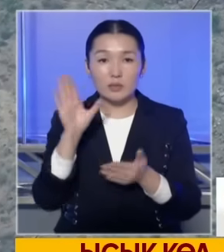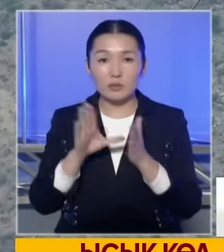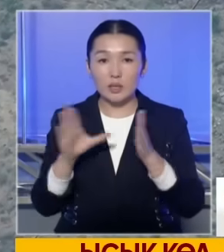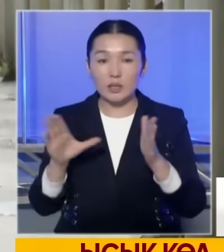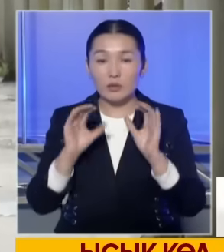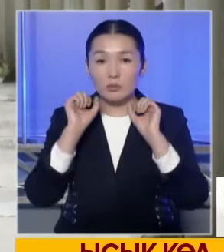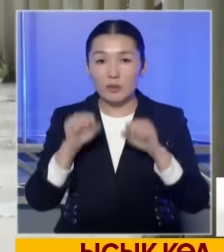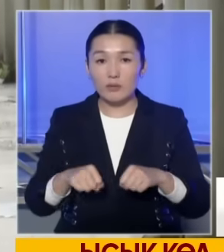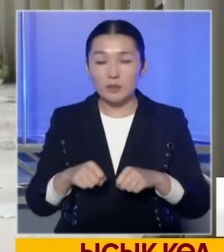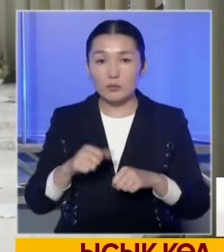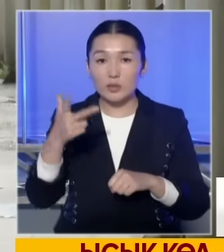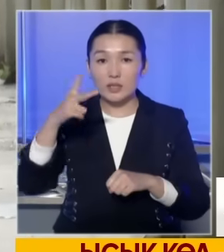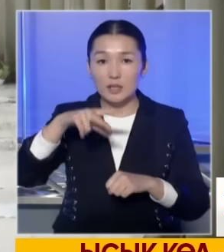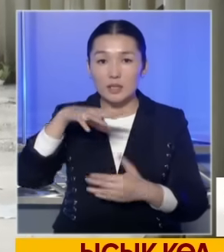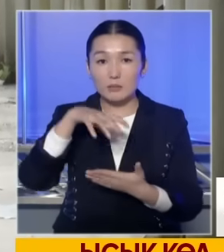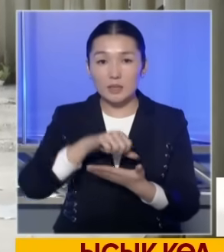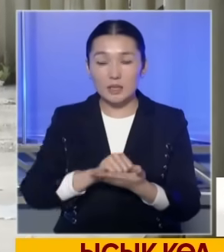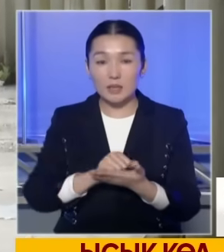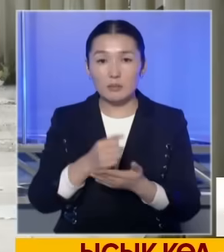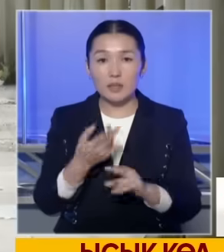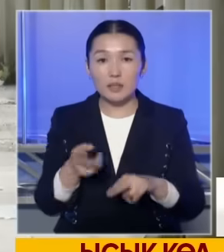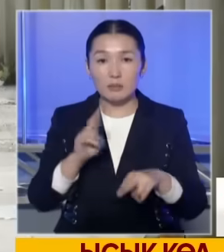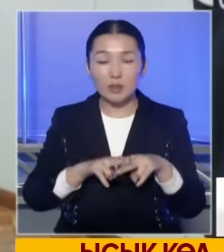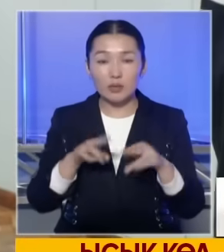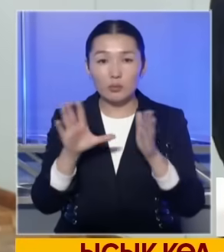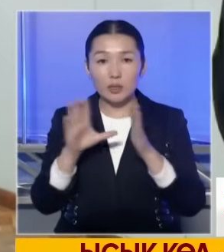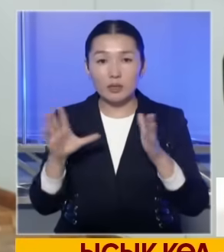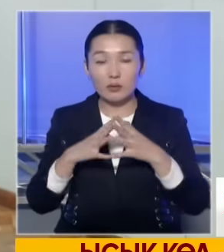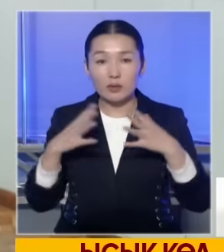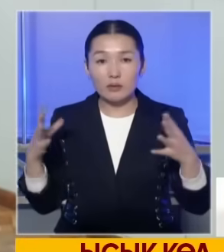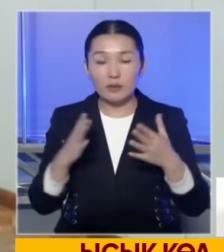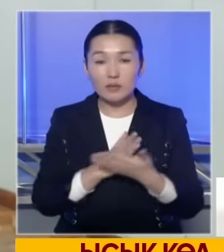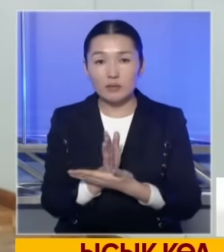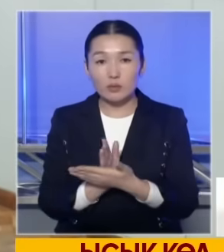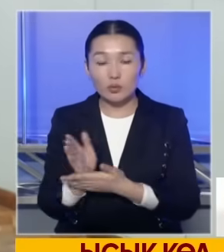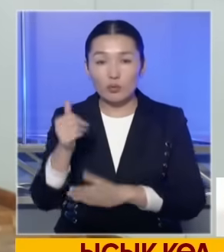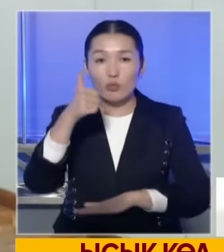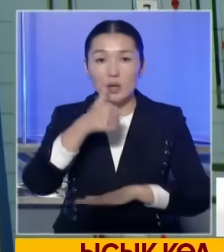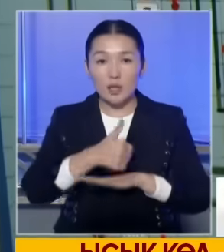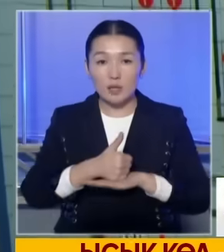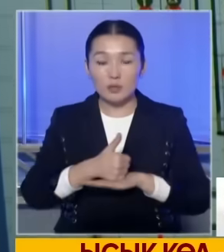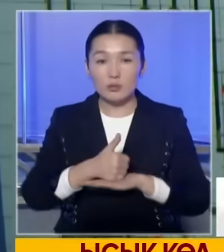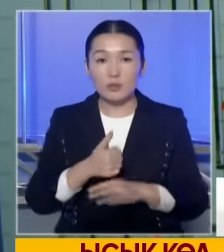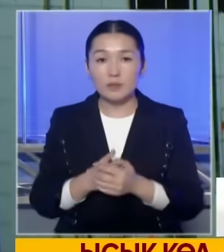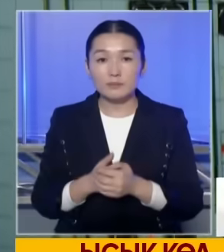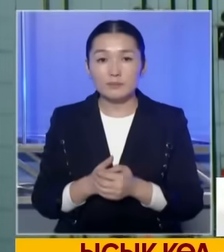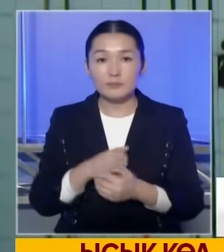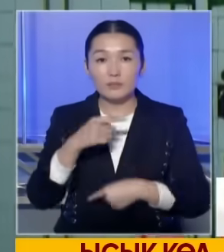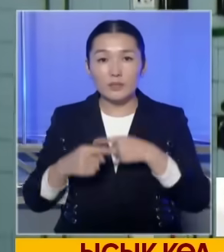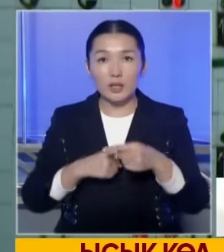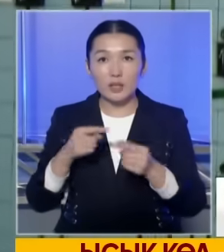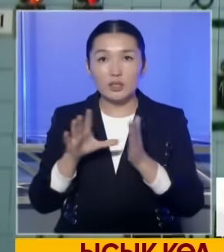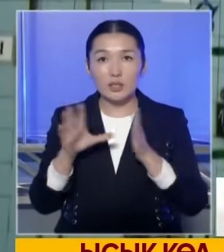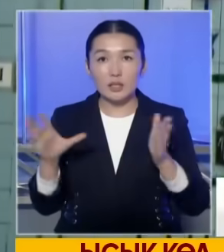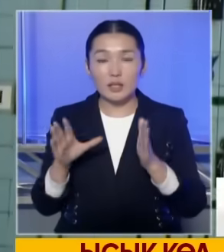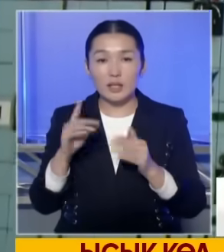мүмкүнчүлүгү боюнча 3-чү орунду ээлейт. Ошондуктан энергетика дээрлик бардык тармактардын негизи экени талашсыз. Мындан улам энергетиктер